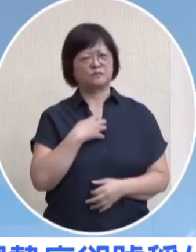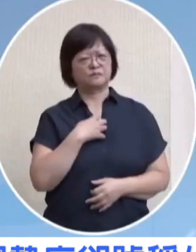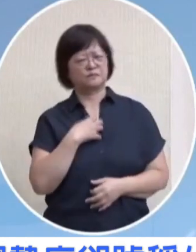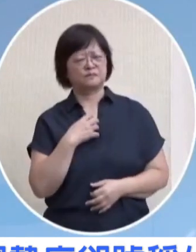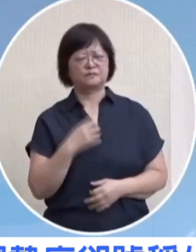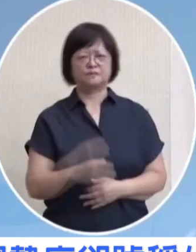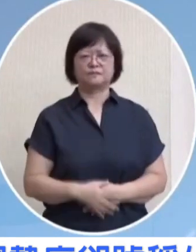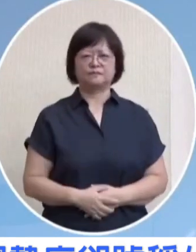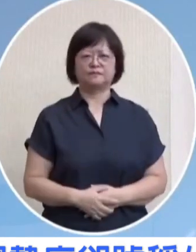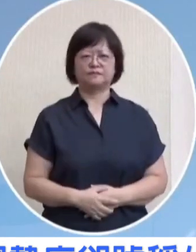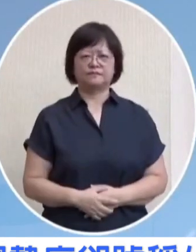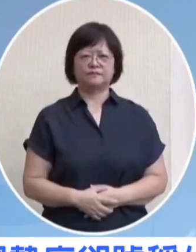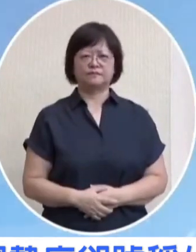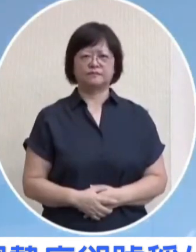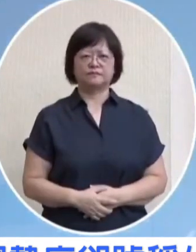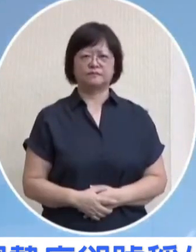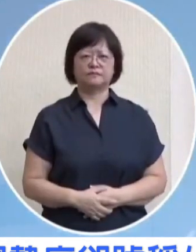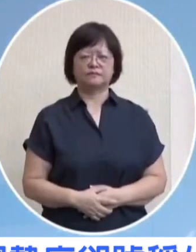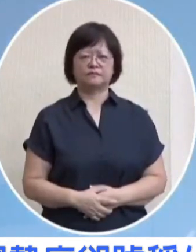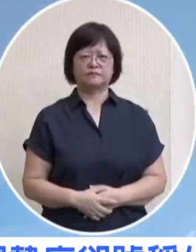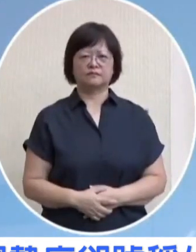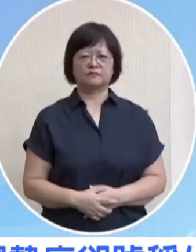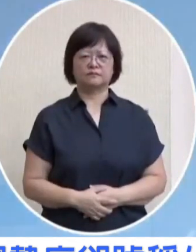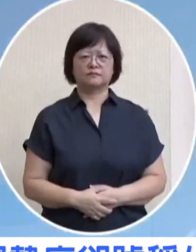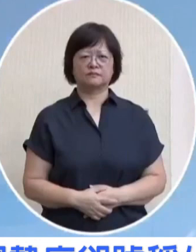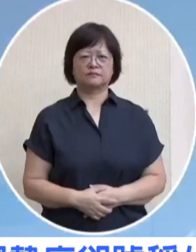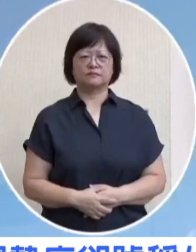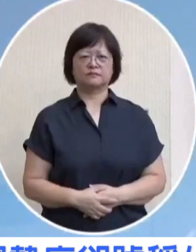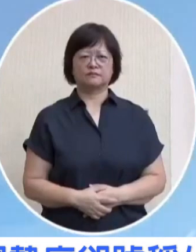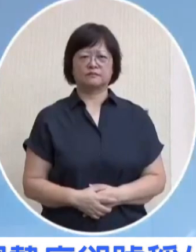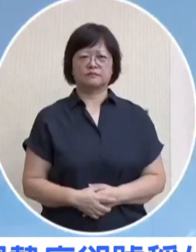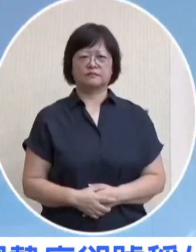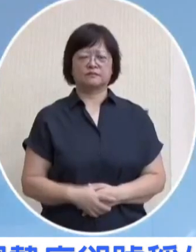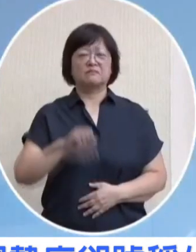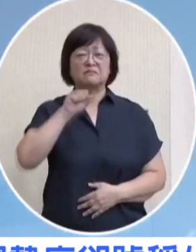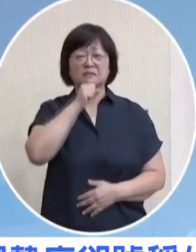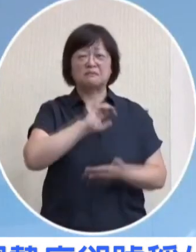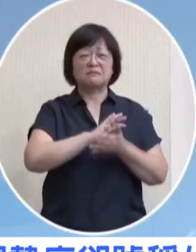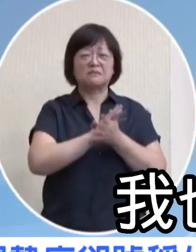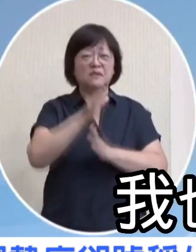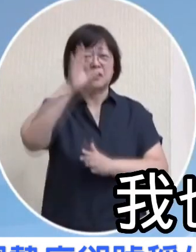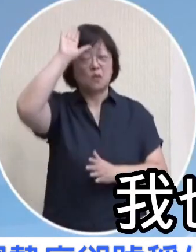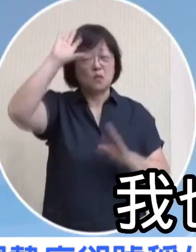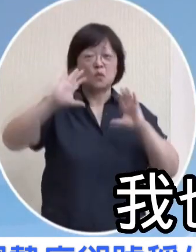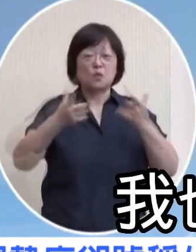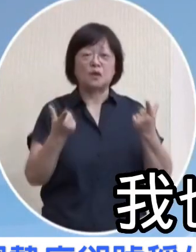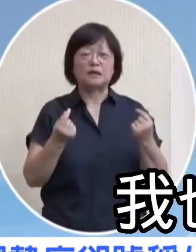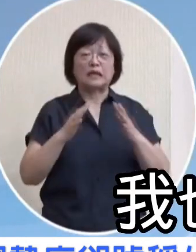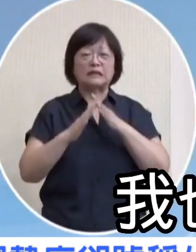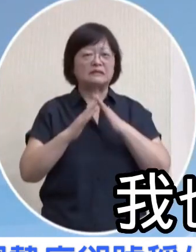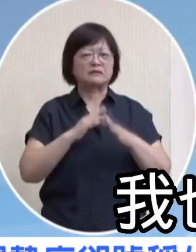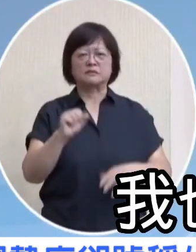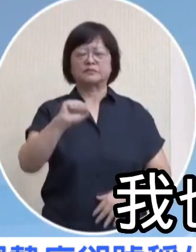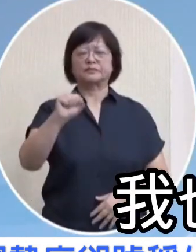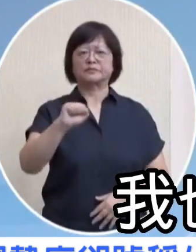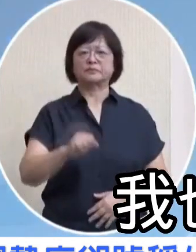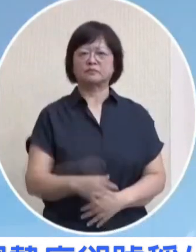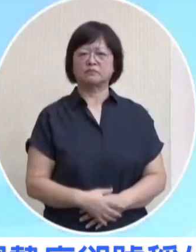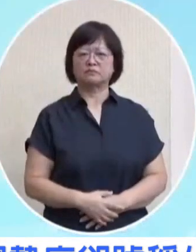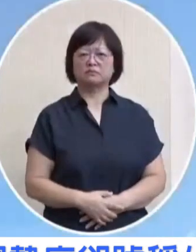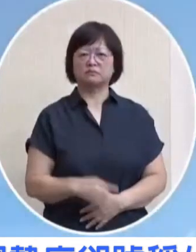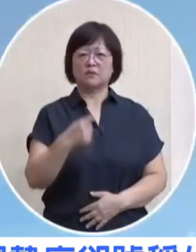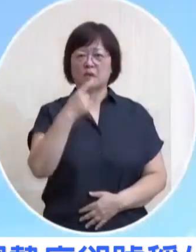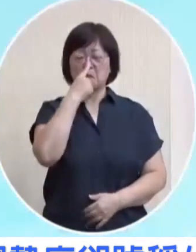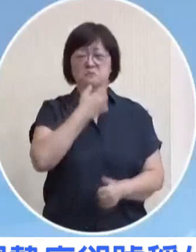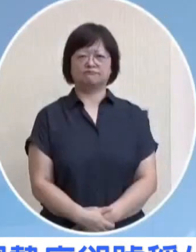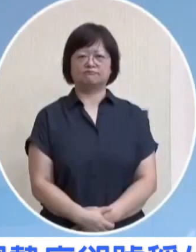台湾绝对不能成为乌克兰，我也绝对不会让台湾成为下